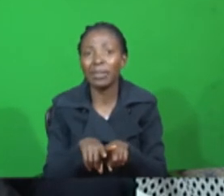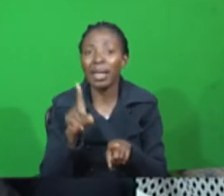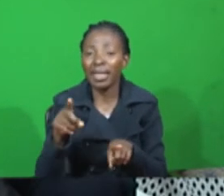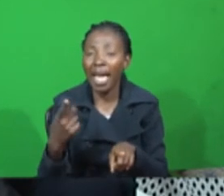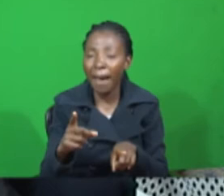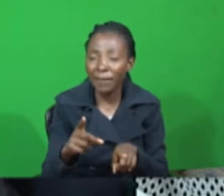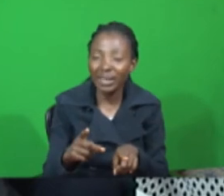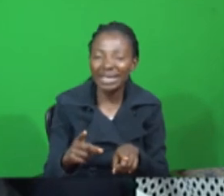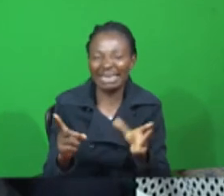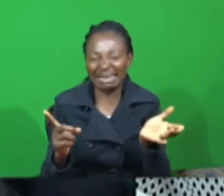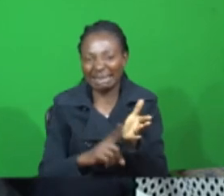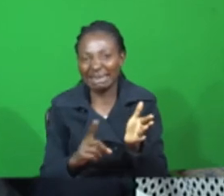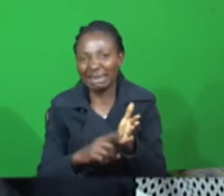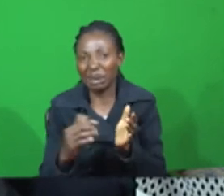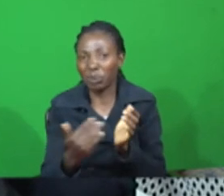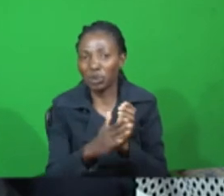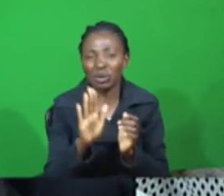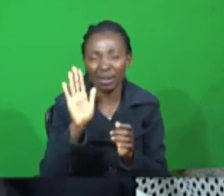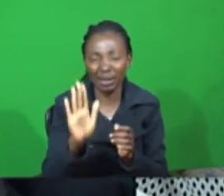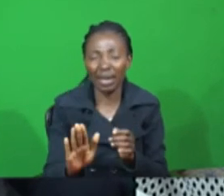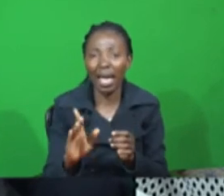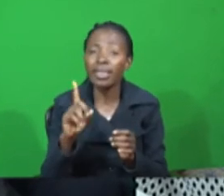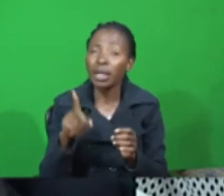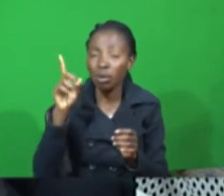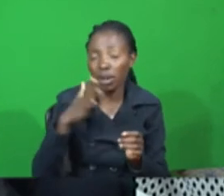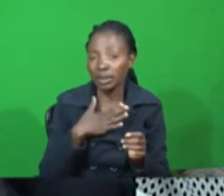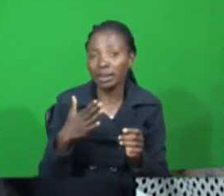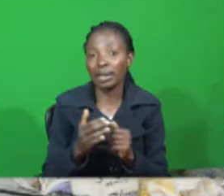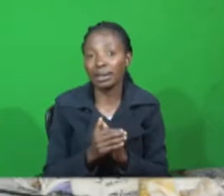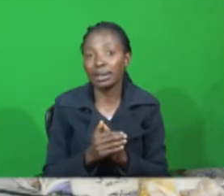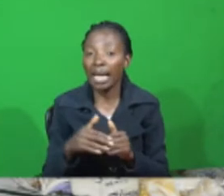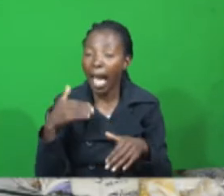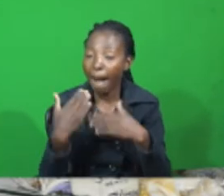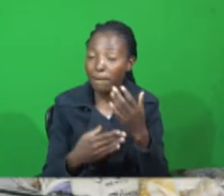dzinoinvolva kurararana kusingatenderwe namwari iye murorai